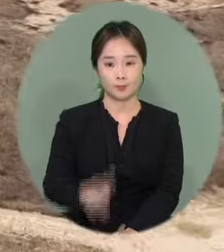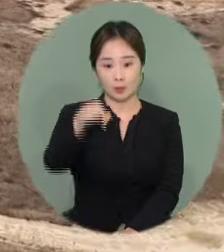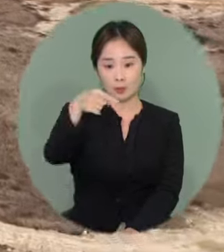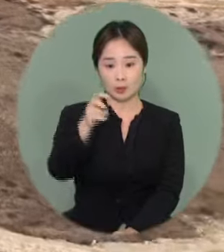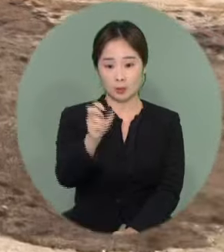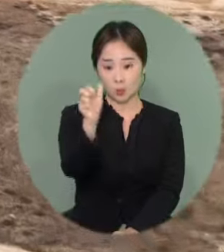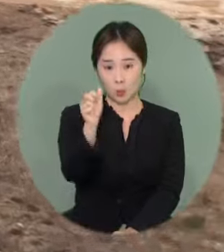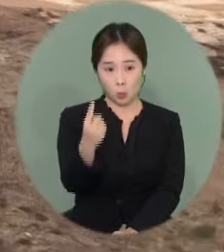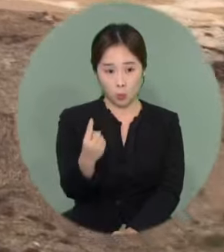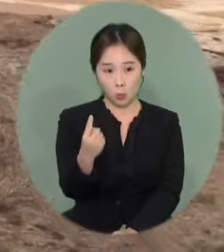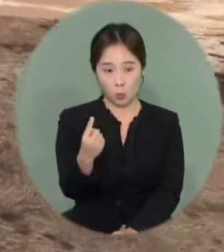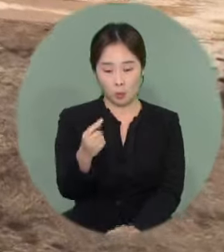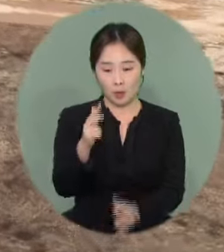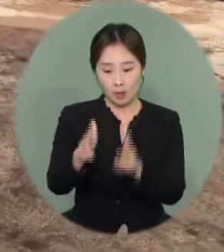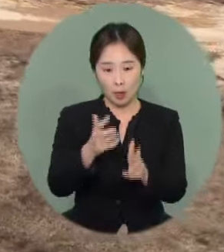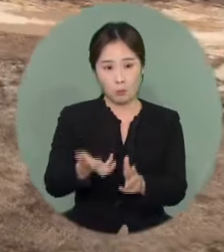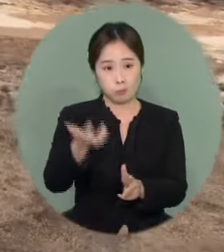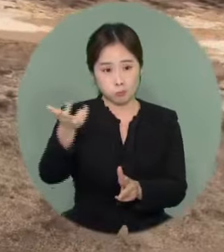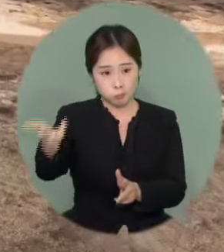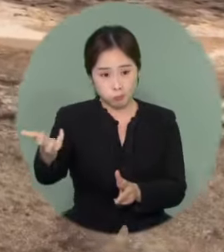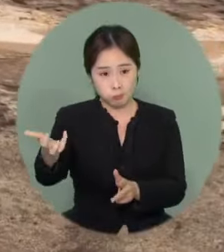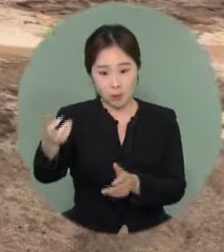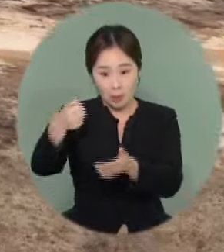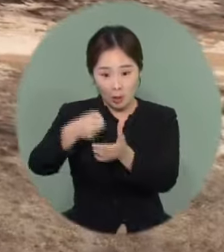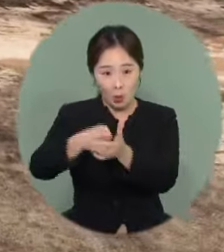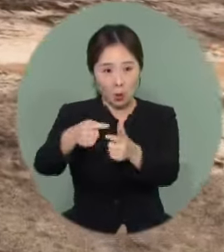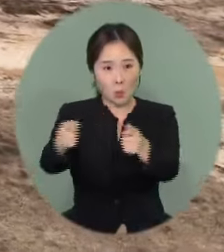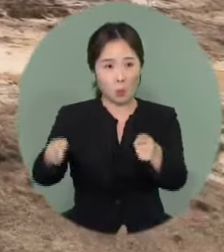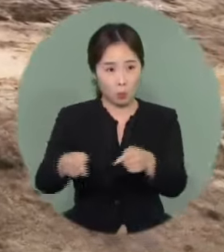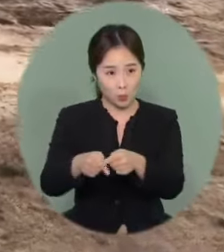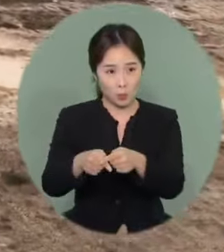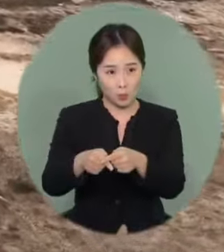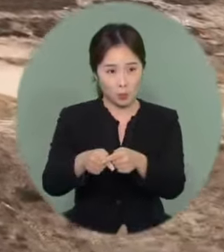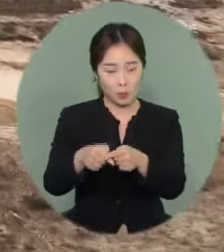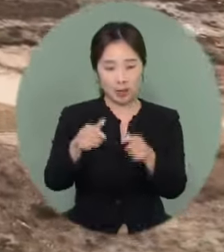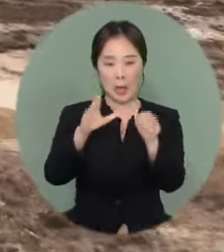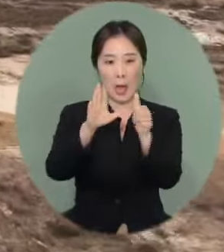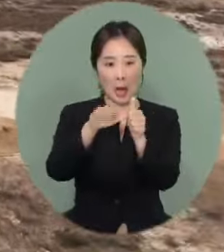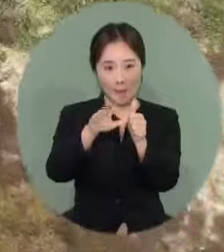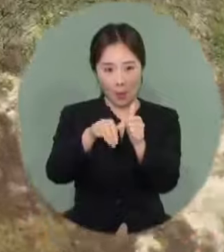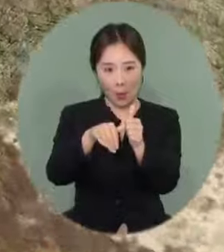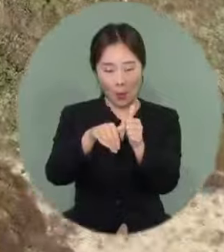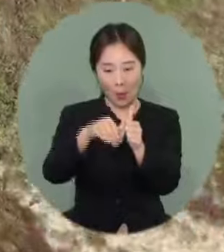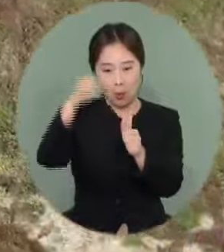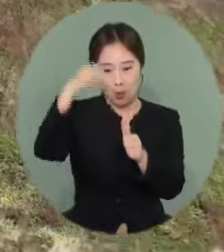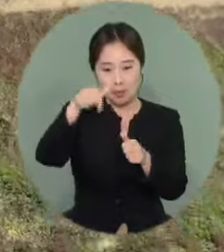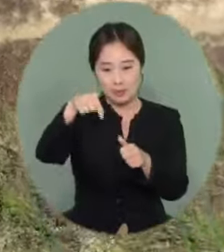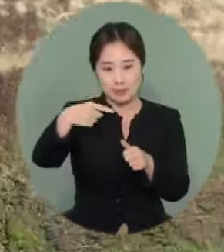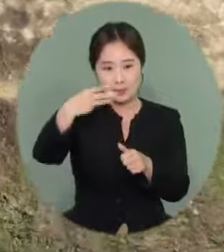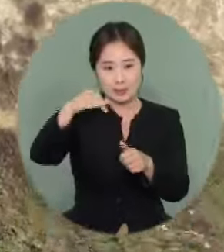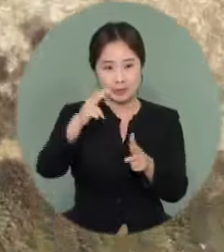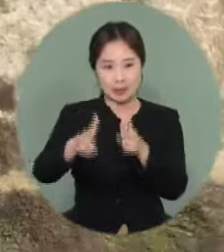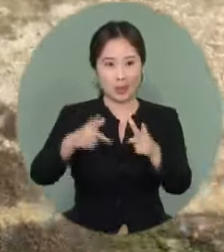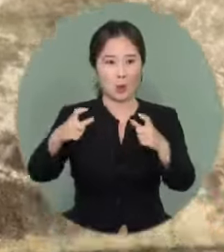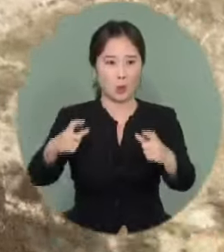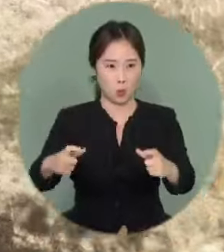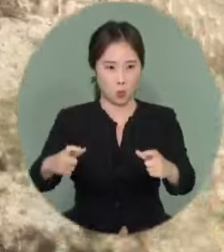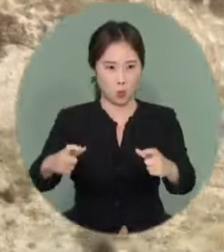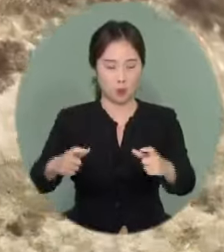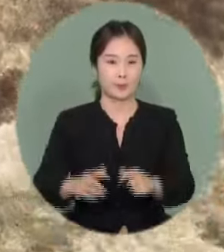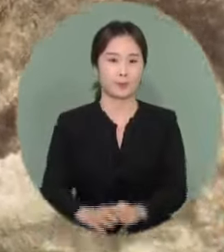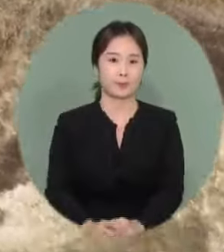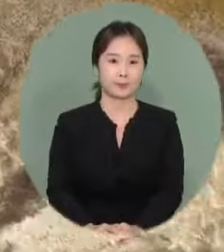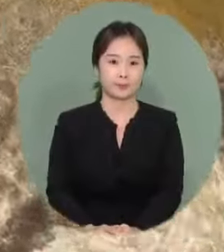금호타이어 광주 공장 이전 예정지입니다. 함평군 월야면에 있는 빅그린 산단으로 산업단지 기반 공사가 진행